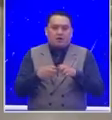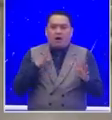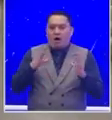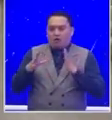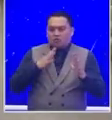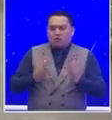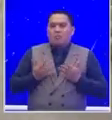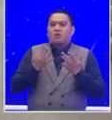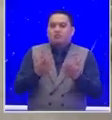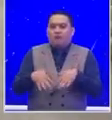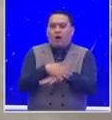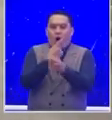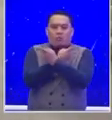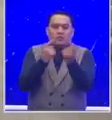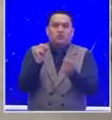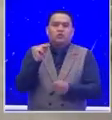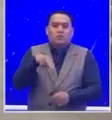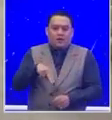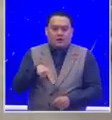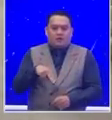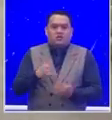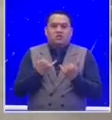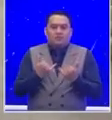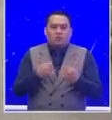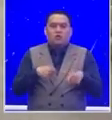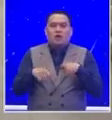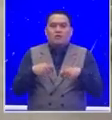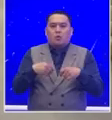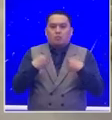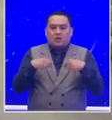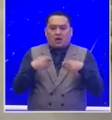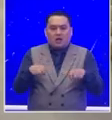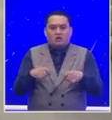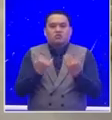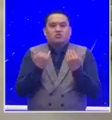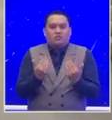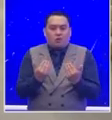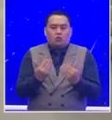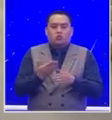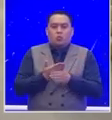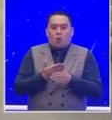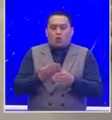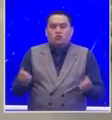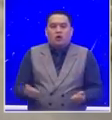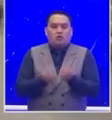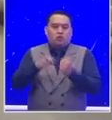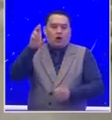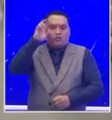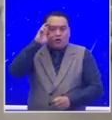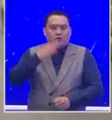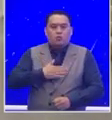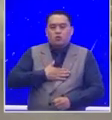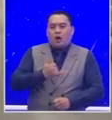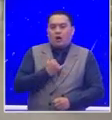ажиотажным спросом после объявления чрезвычайного положения. Этот товар был раскуплен, но сейчас, благодаря и поддержке государства, то, что у